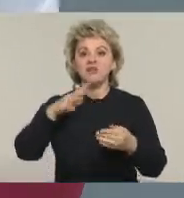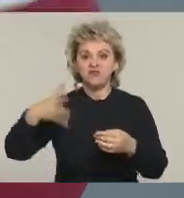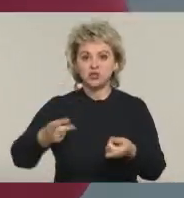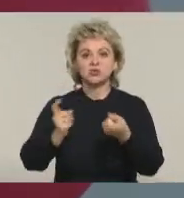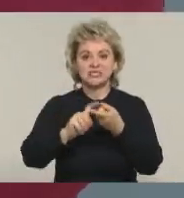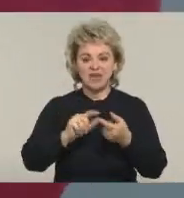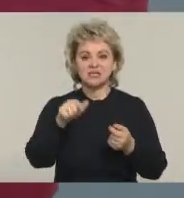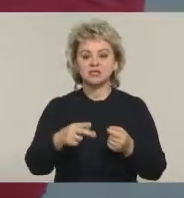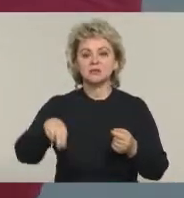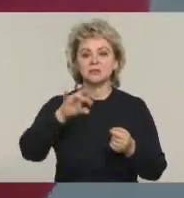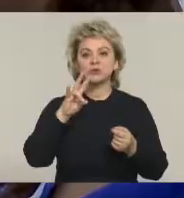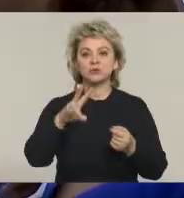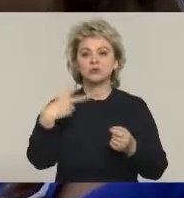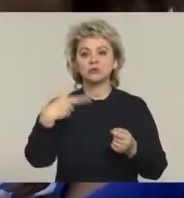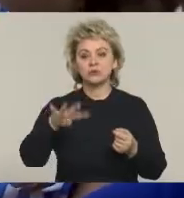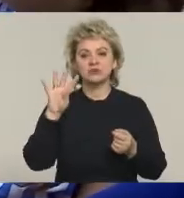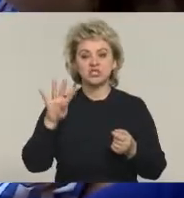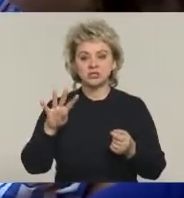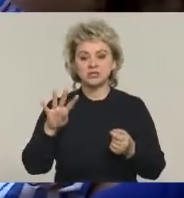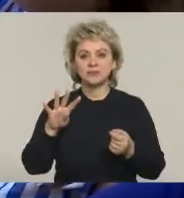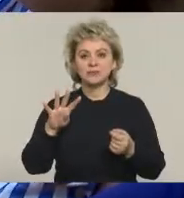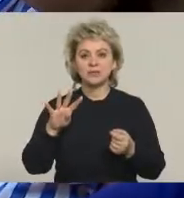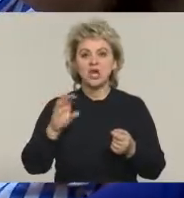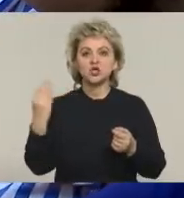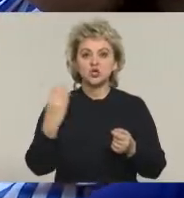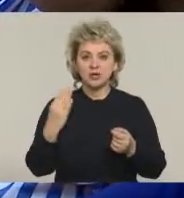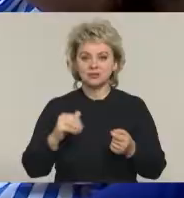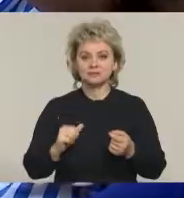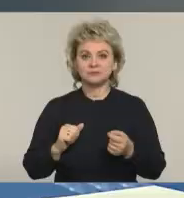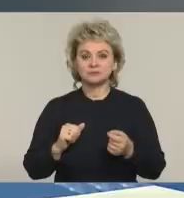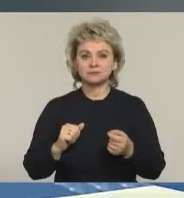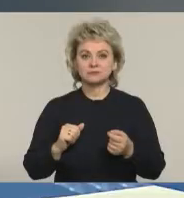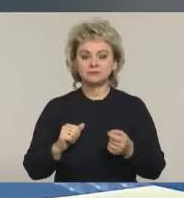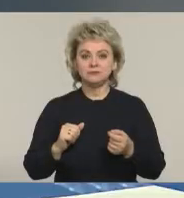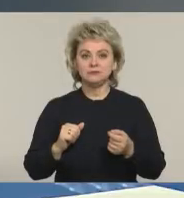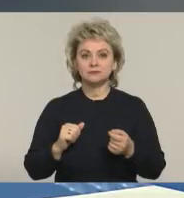видеосвязи. Вера Данилиди, Сергей Вишняков, Дон-24, Шахты.